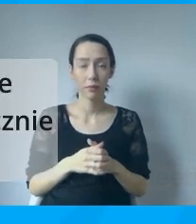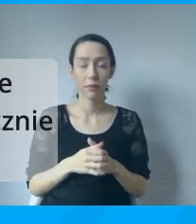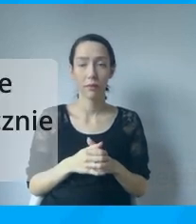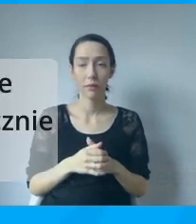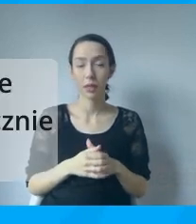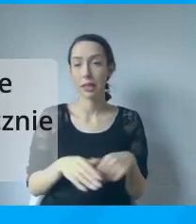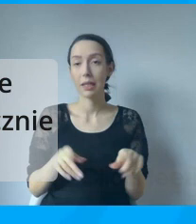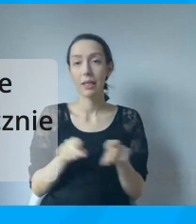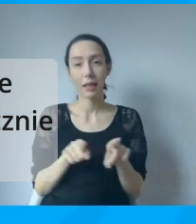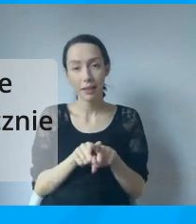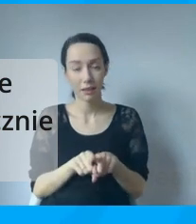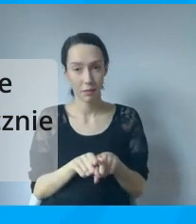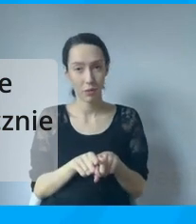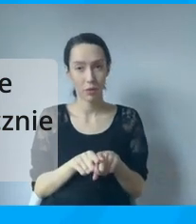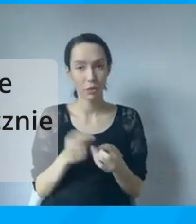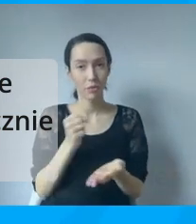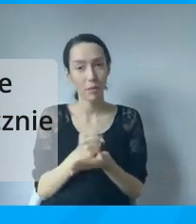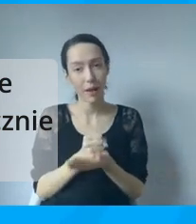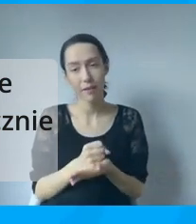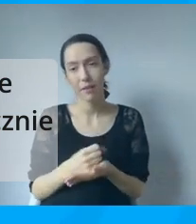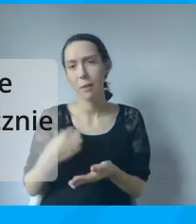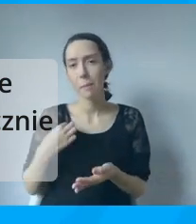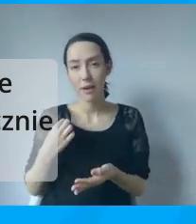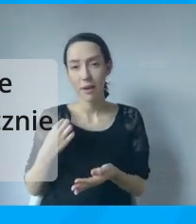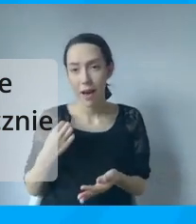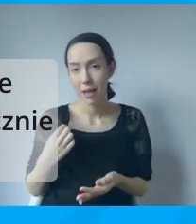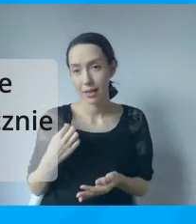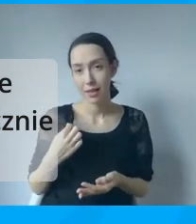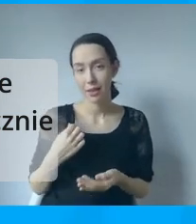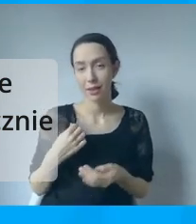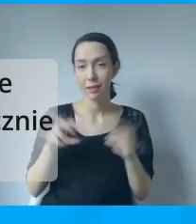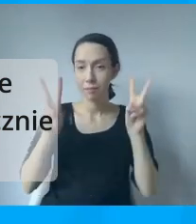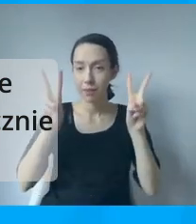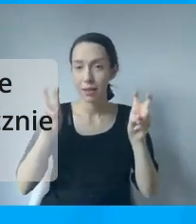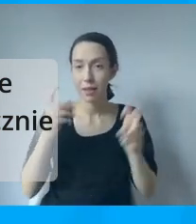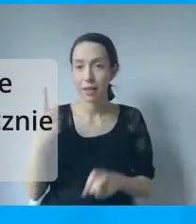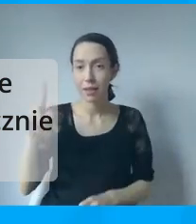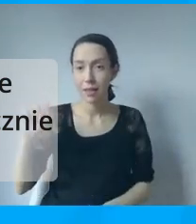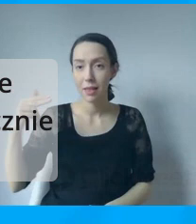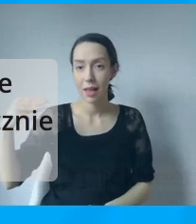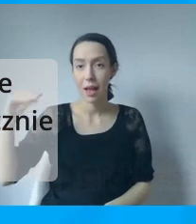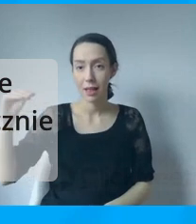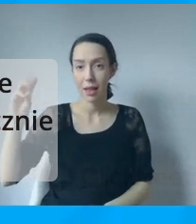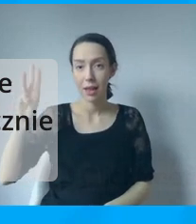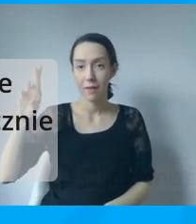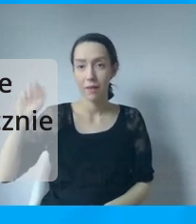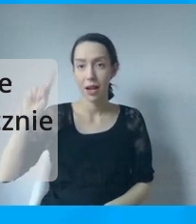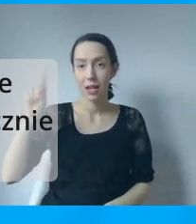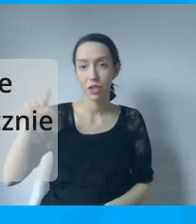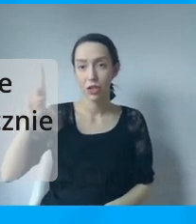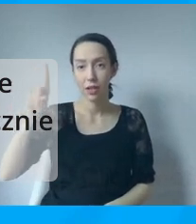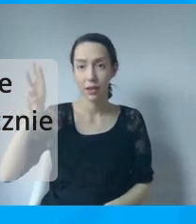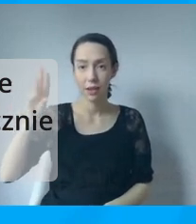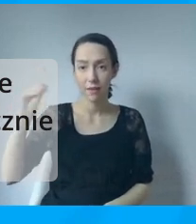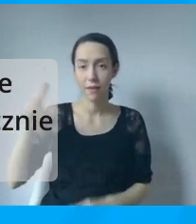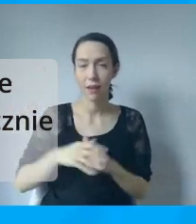informacja, to są dane wrażliwe i moim zdaniem nie powinny być po prostu